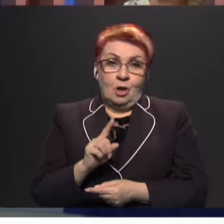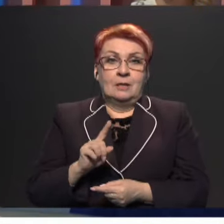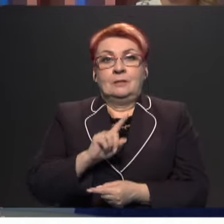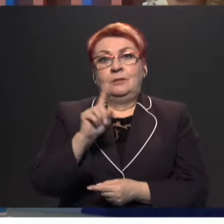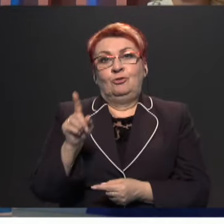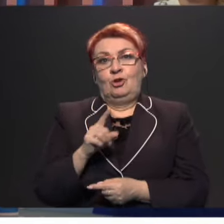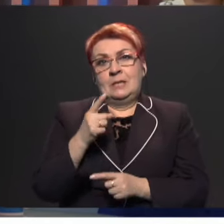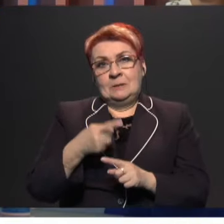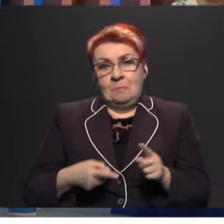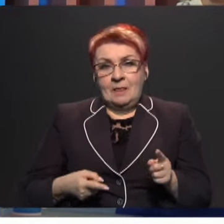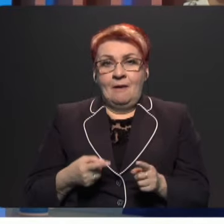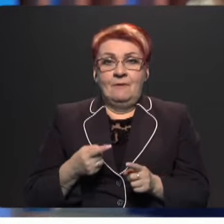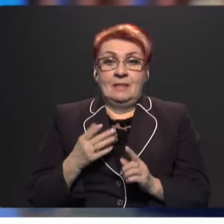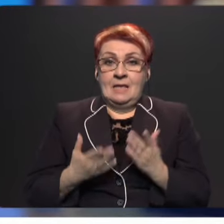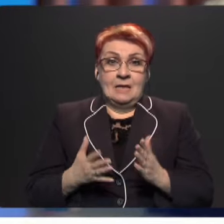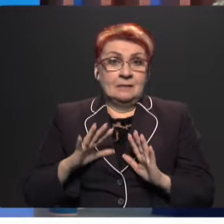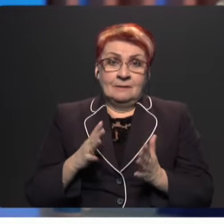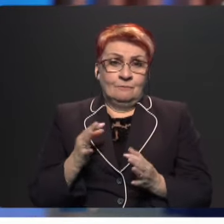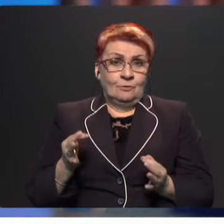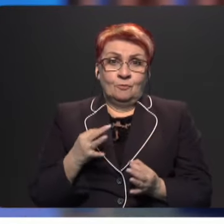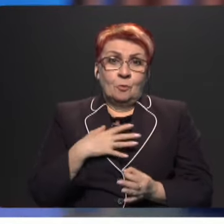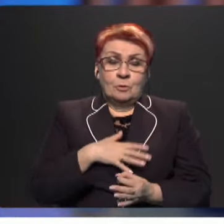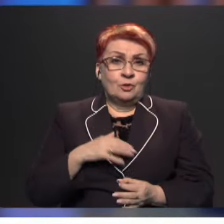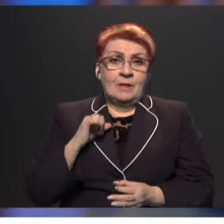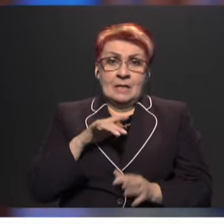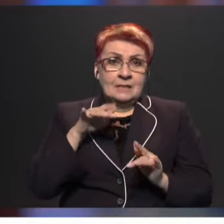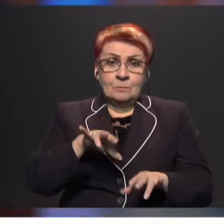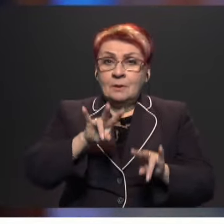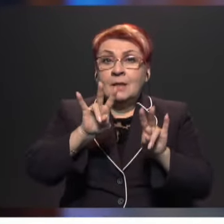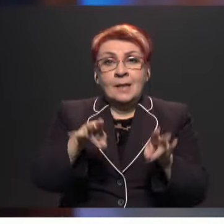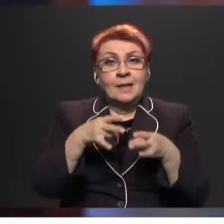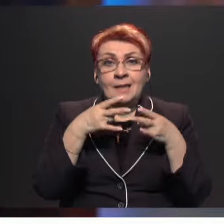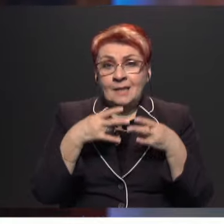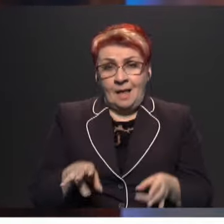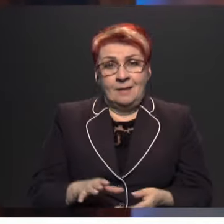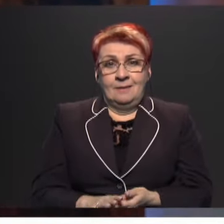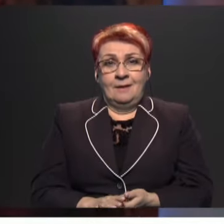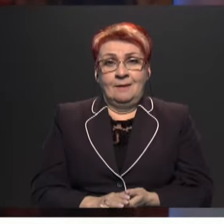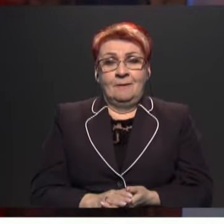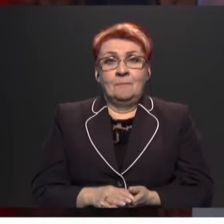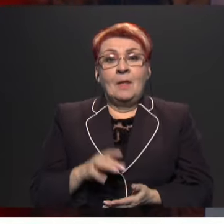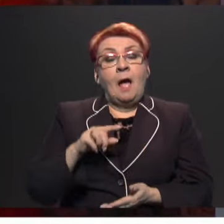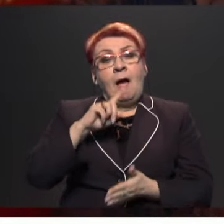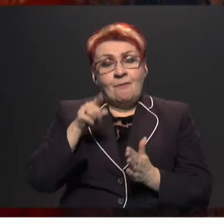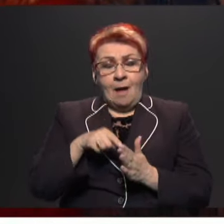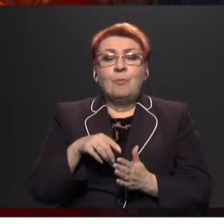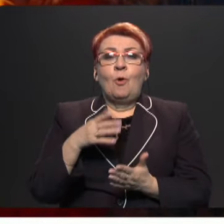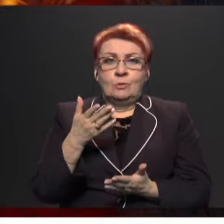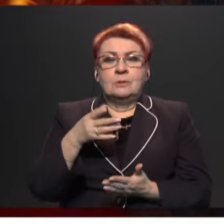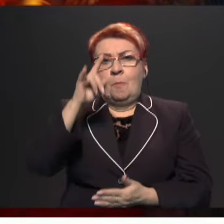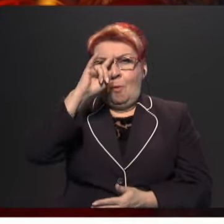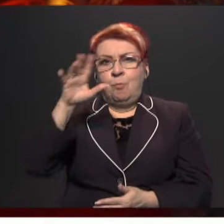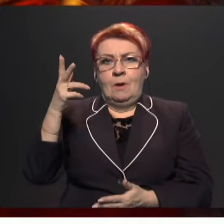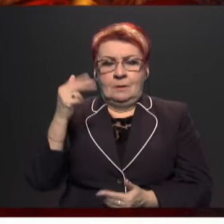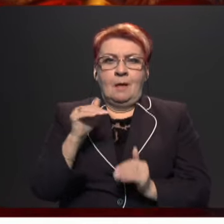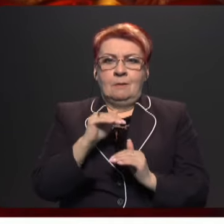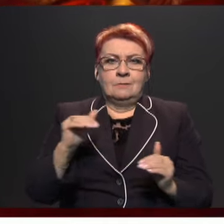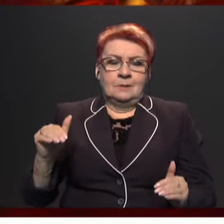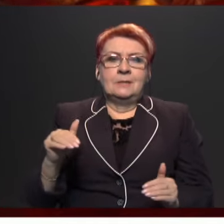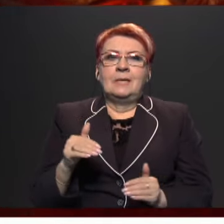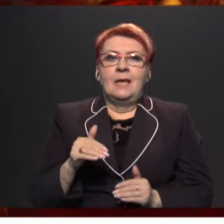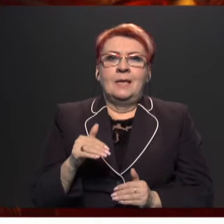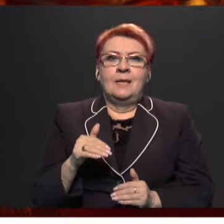час-полтора это совершилось, то нет. Нечего переживать, на самом деле. Опросы действительно очень популярны, потому что детей у нас много, причащаем мы